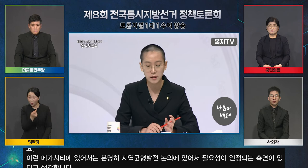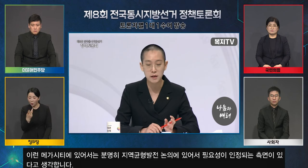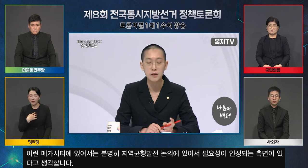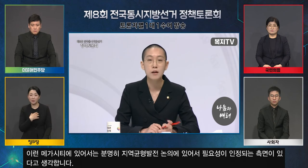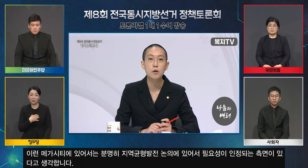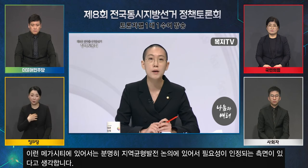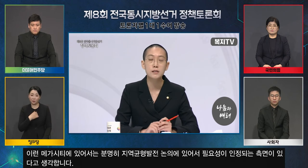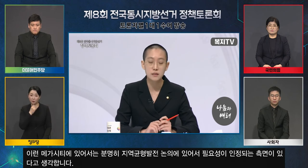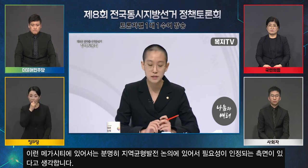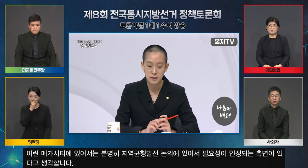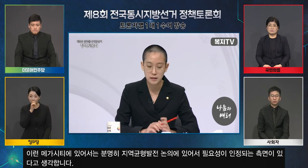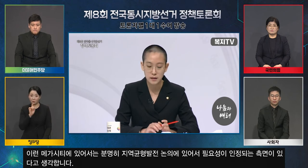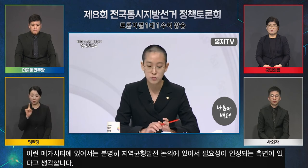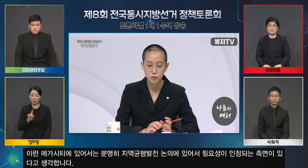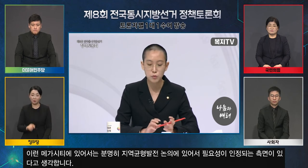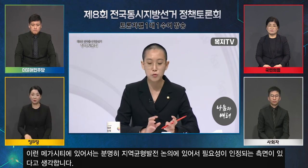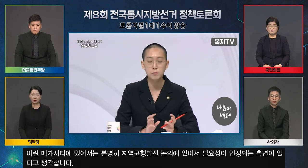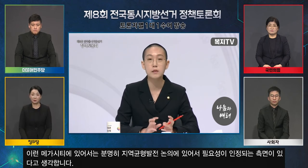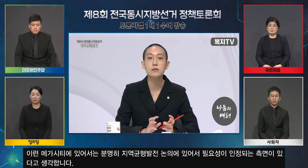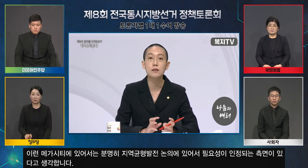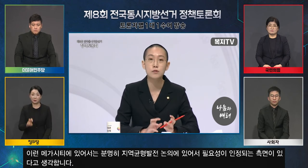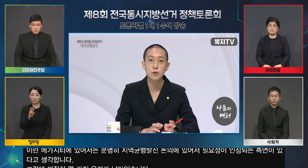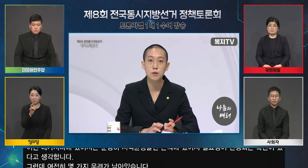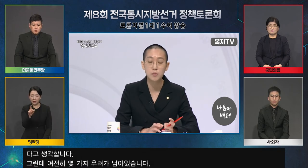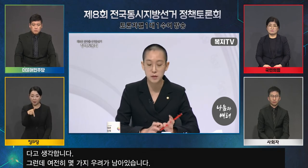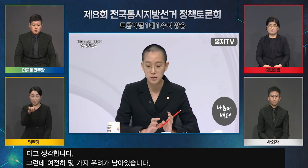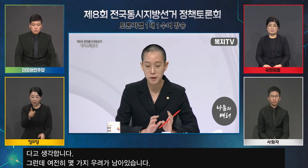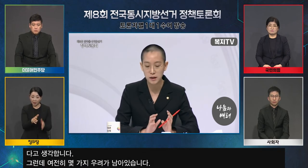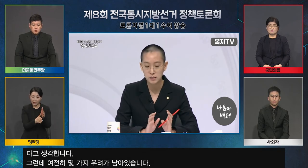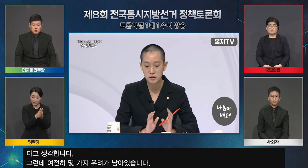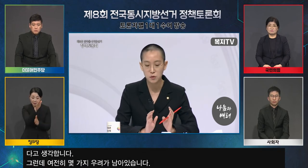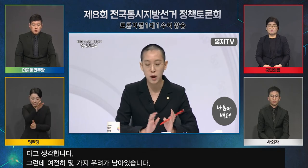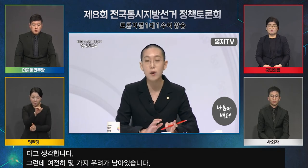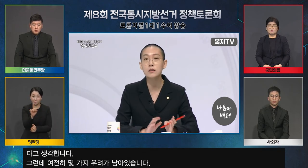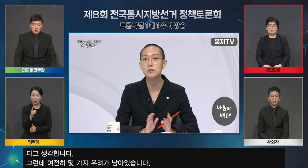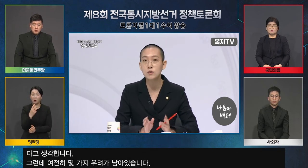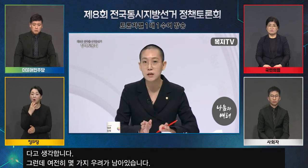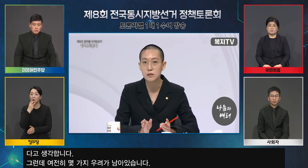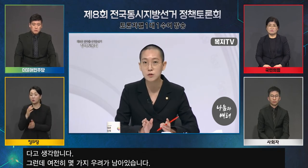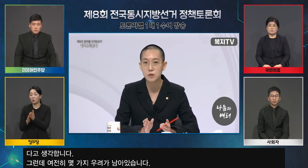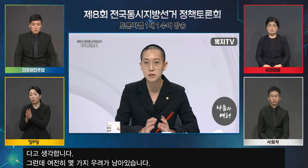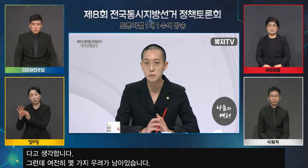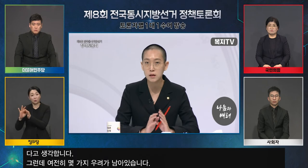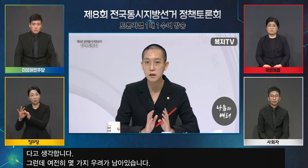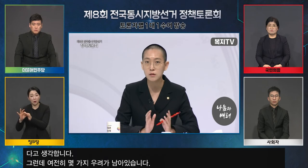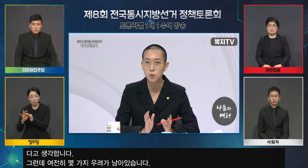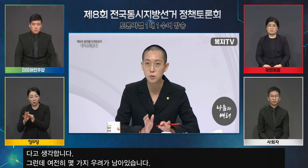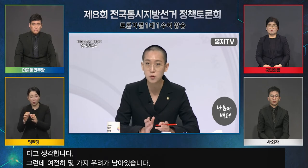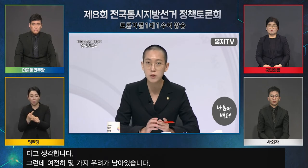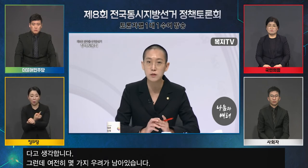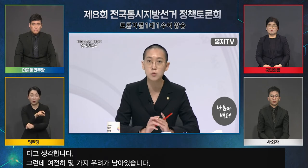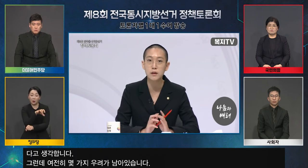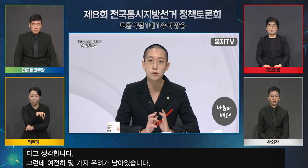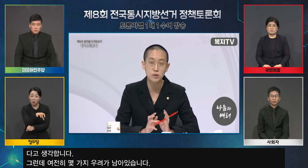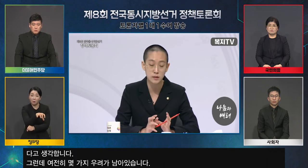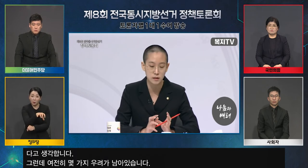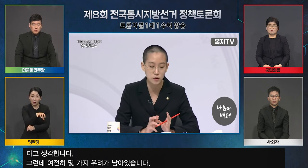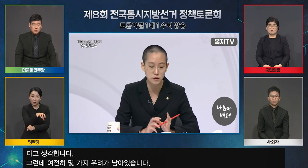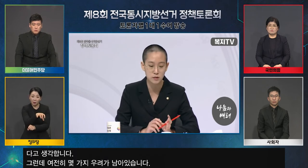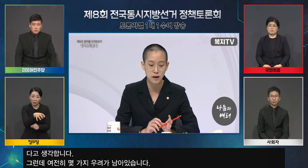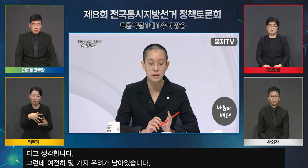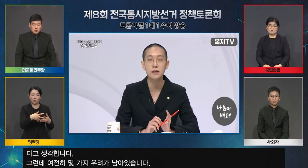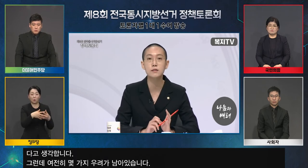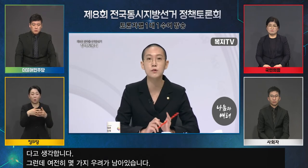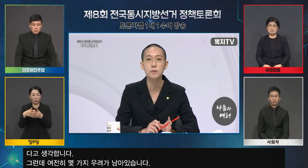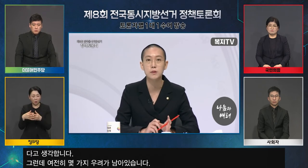남아 있습니다. 메가시티는 일단 수도권 베드타운처럼 이 메가시티 외곽 지역에 있어서의 심각한 공동화를 초래할 수